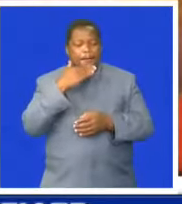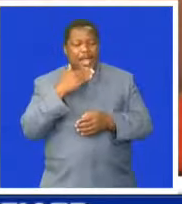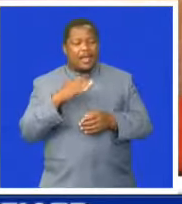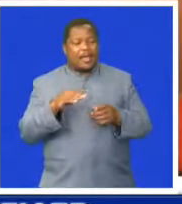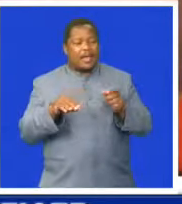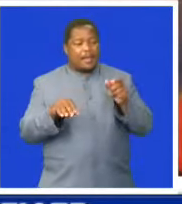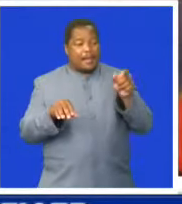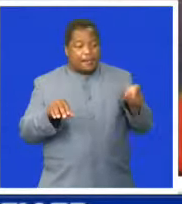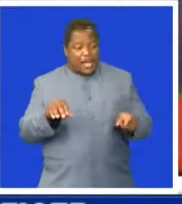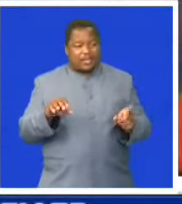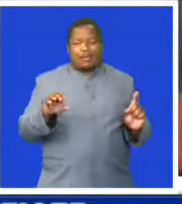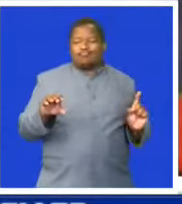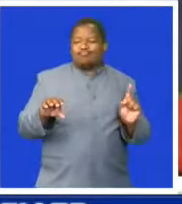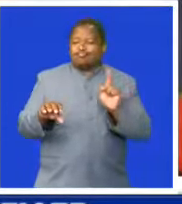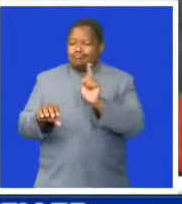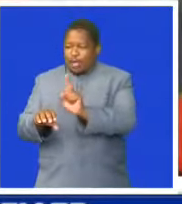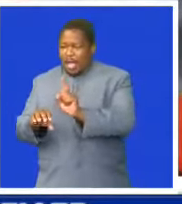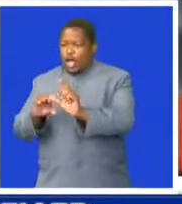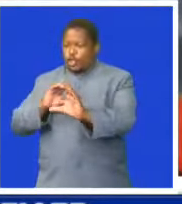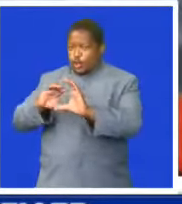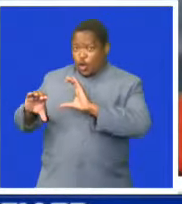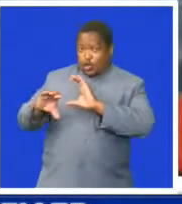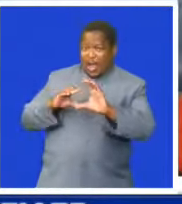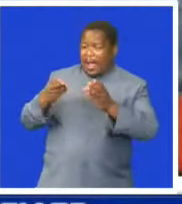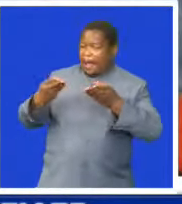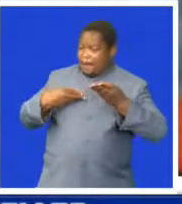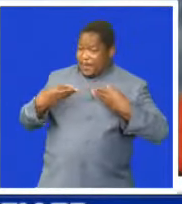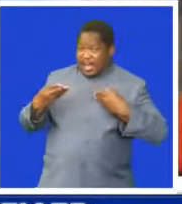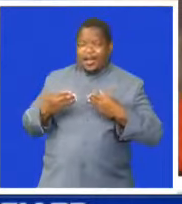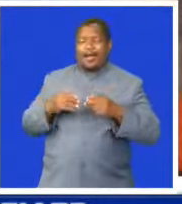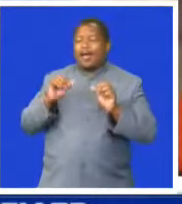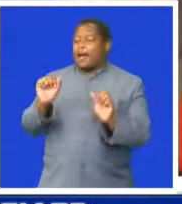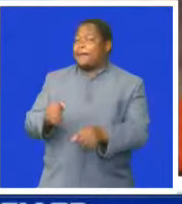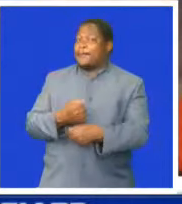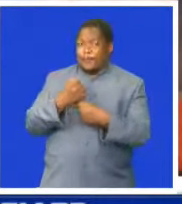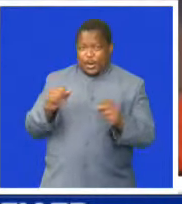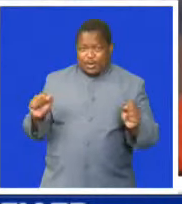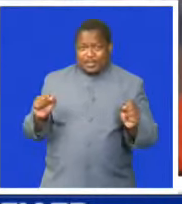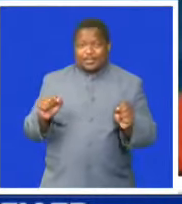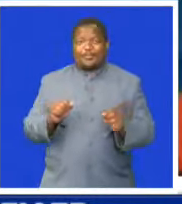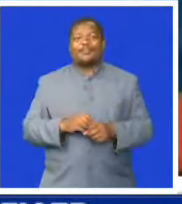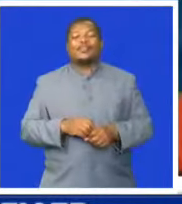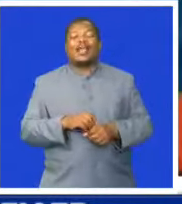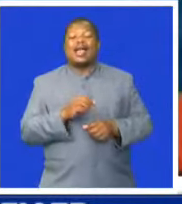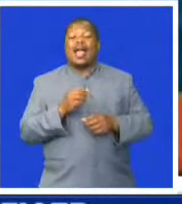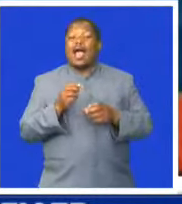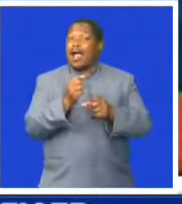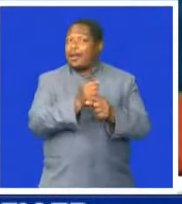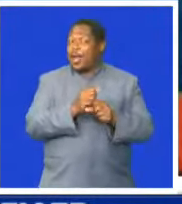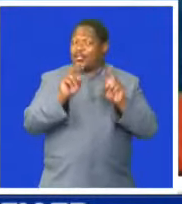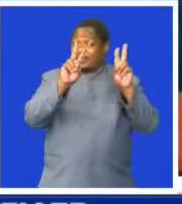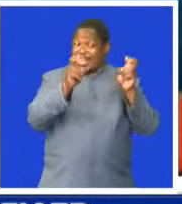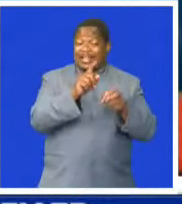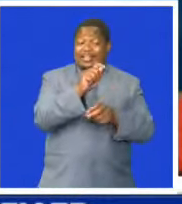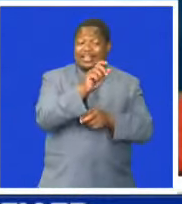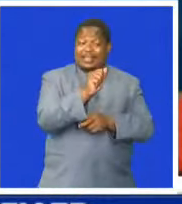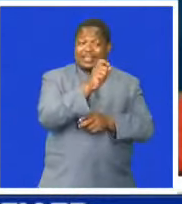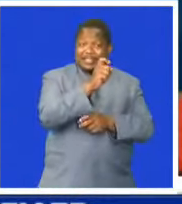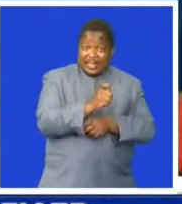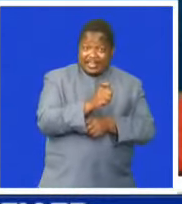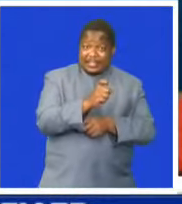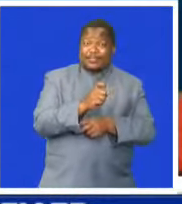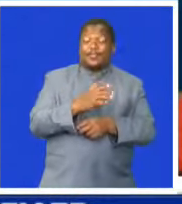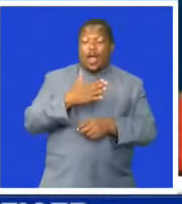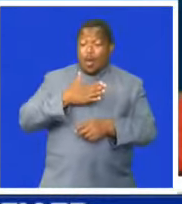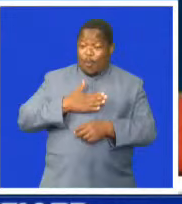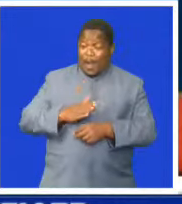wayibita nga ABC ngiyabekisa Pty Limited. Uma sesifuna ukukhuluma Tindzaba temthelo thine angeke sikhone